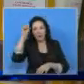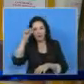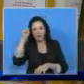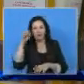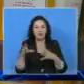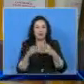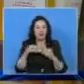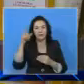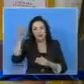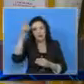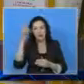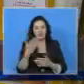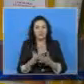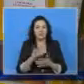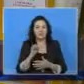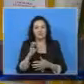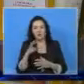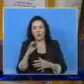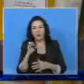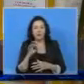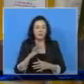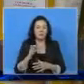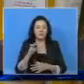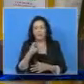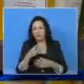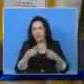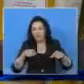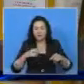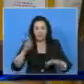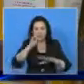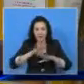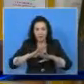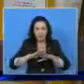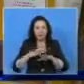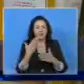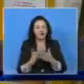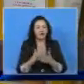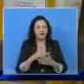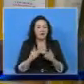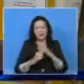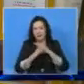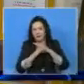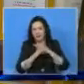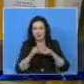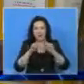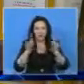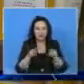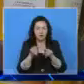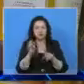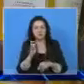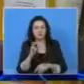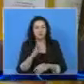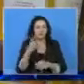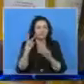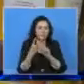Узбекистане Объединенных Арабских Эмиратах на Экспо Бельгии люксембурге и других странах Кроме того числе для достижения и сертификатов ЮНЕСКО